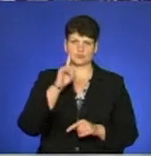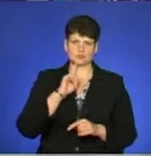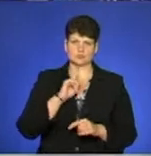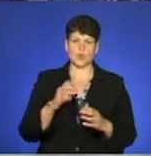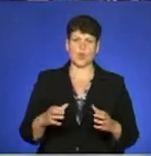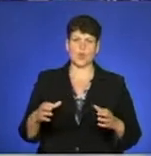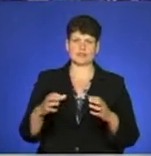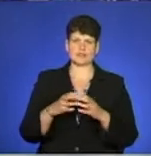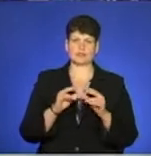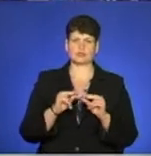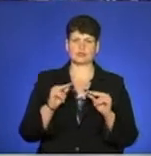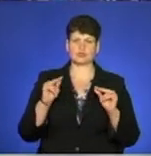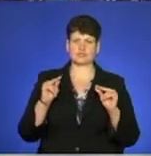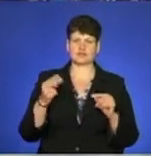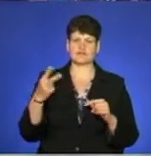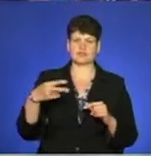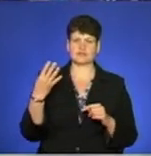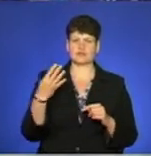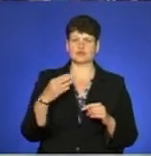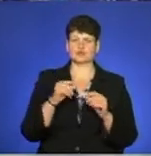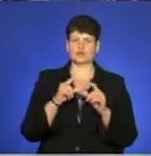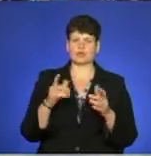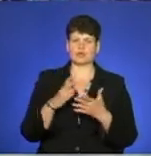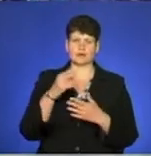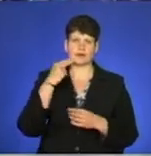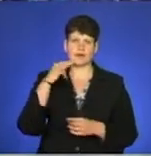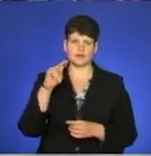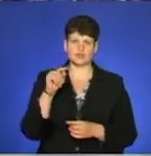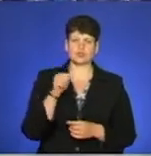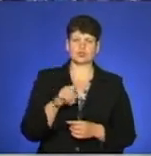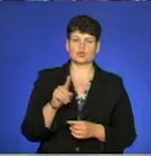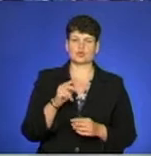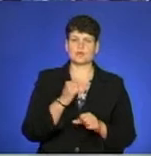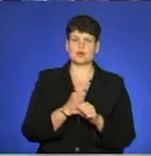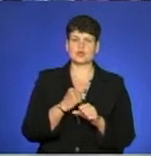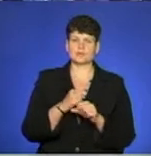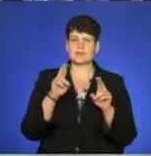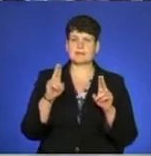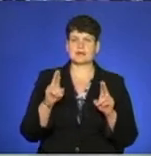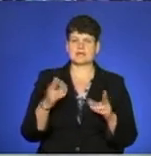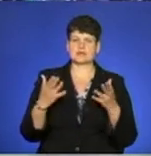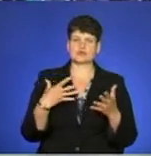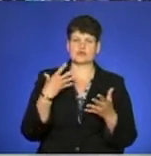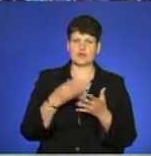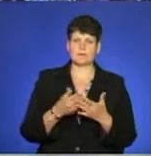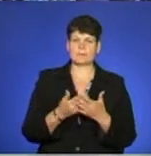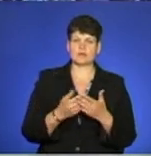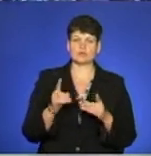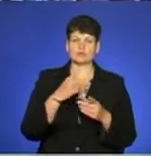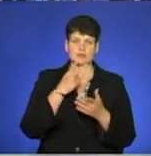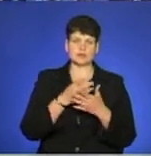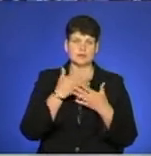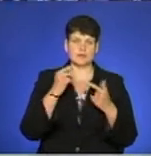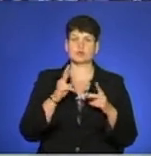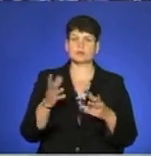Колектив педагогічний 24-ї школи також найкращий, тому що працюємо по принципу, якщо своїм прикладом щось не покажеш, ніхто тебе не